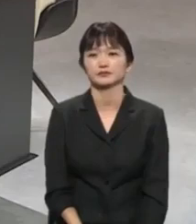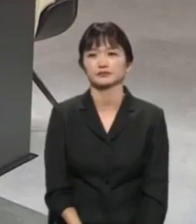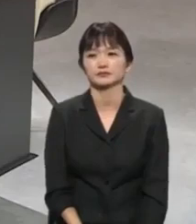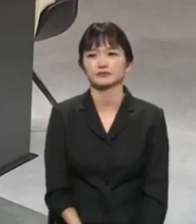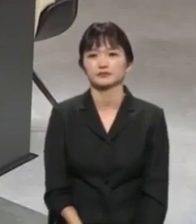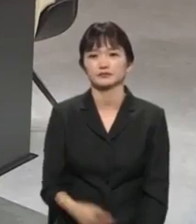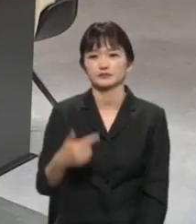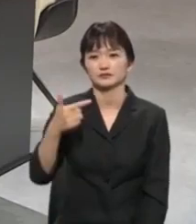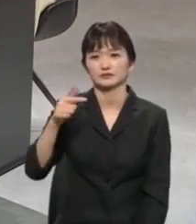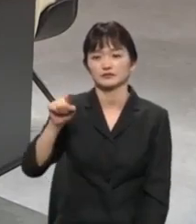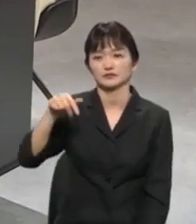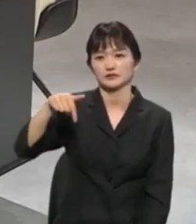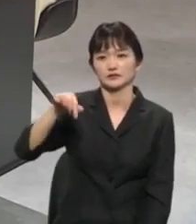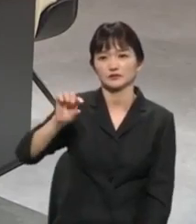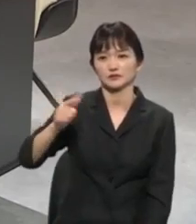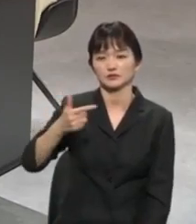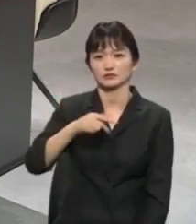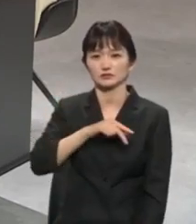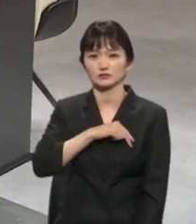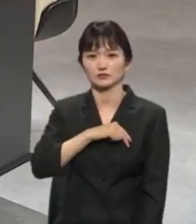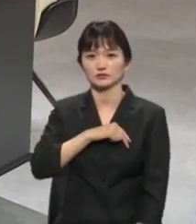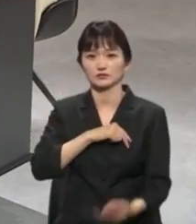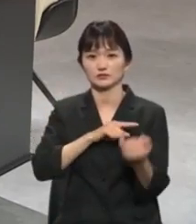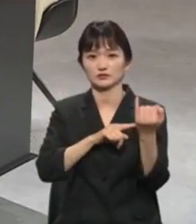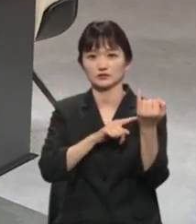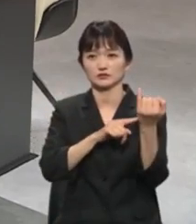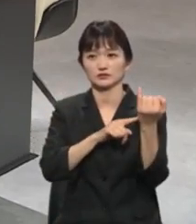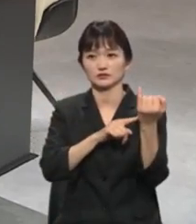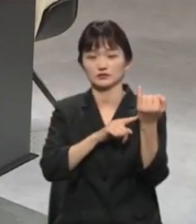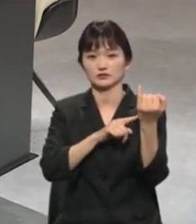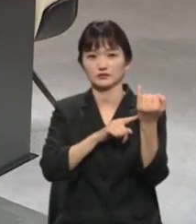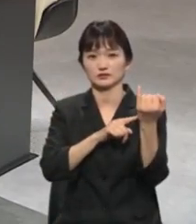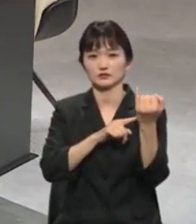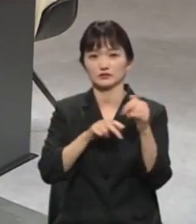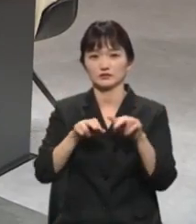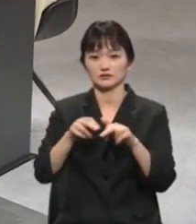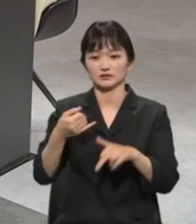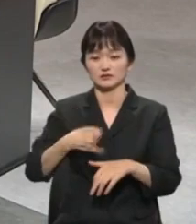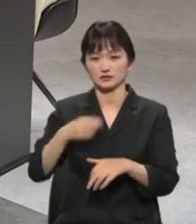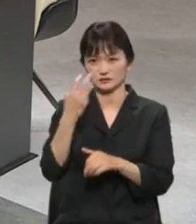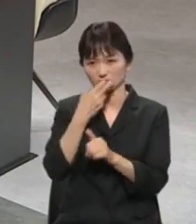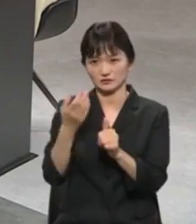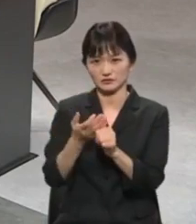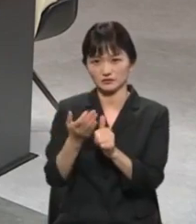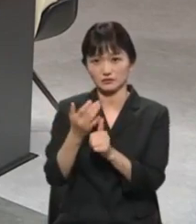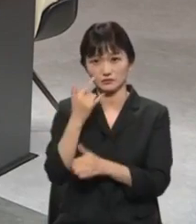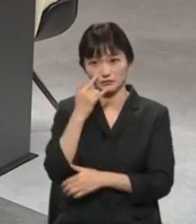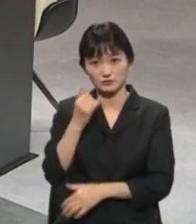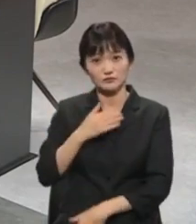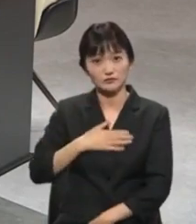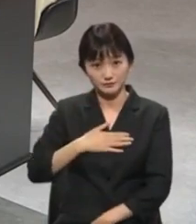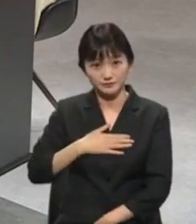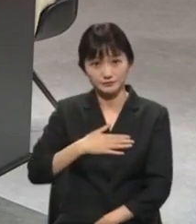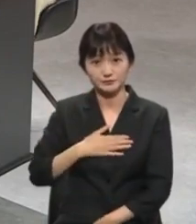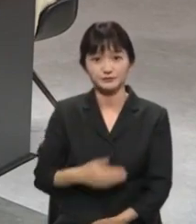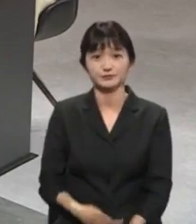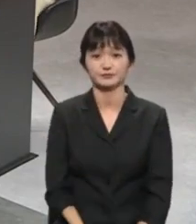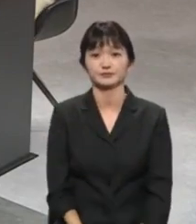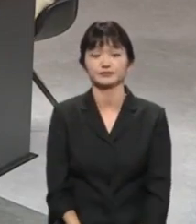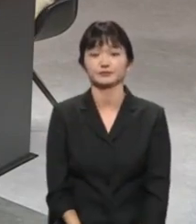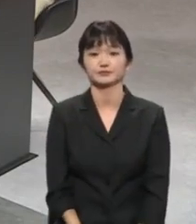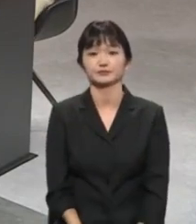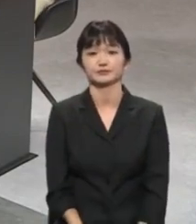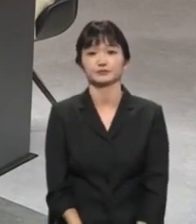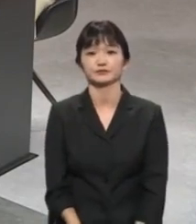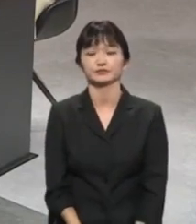나경원전 의원이 이제 어 장애 이제 딸을 키운 이제 부모로 많이 분들이 알려져 있죠 그러면서 이제